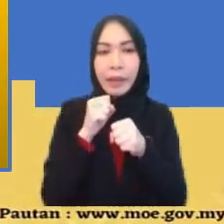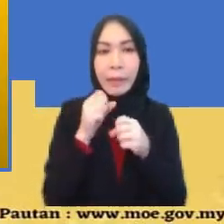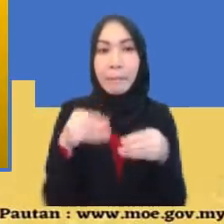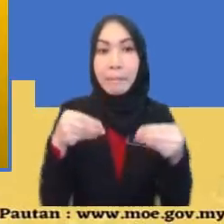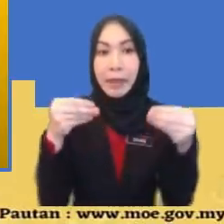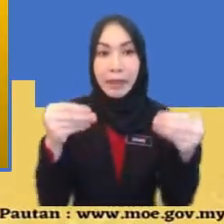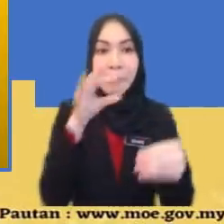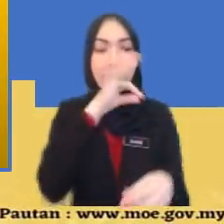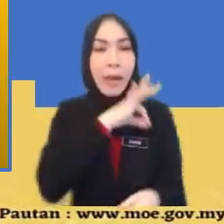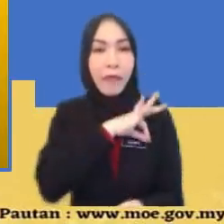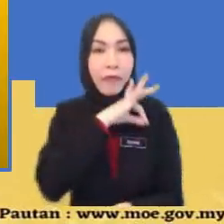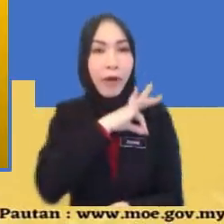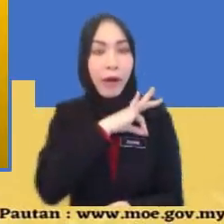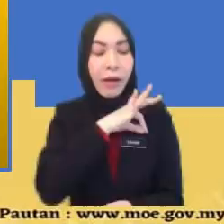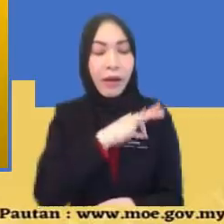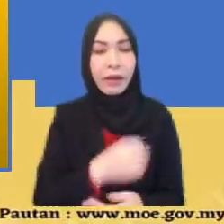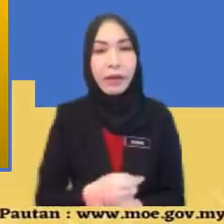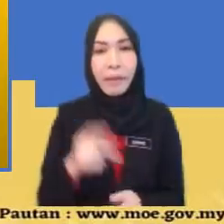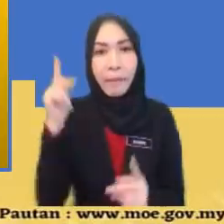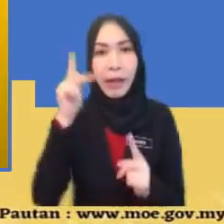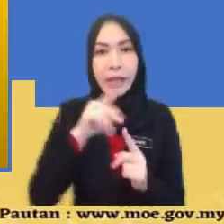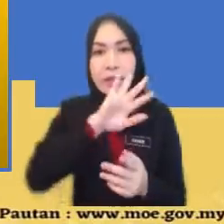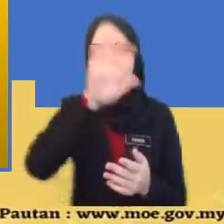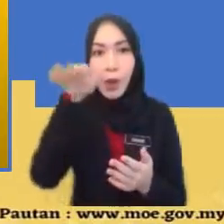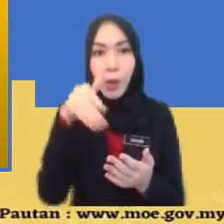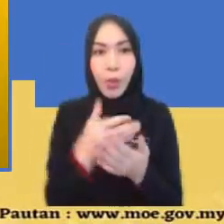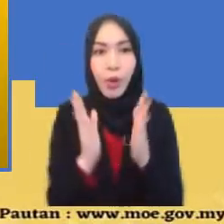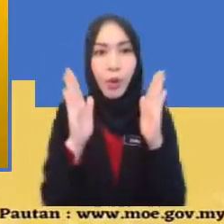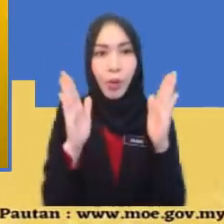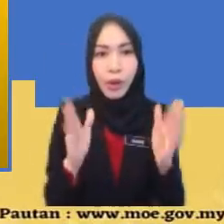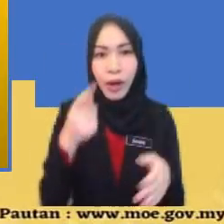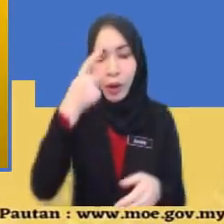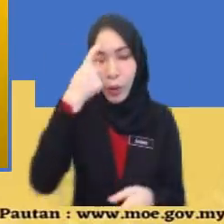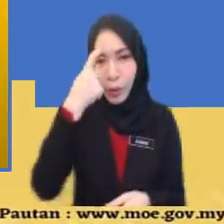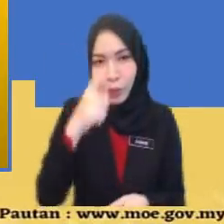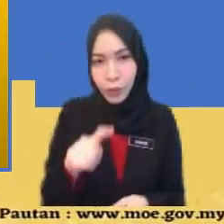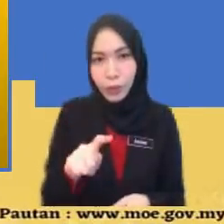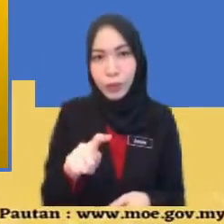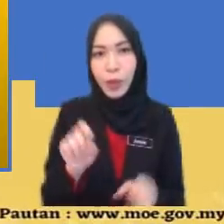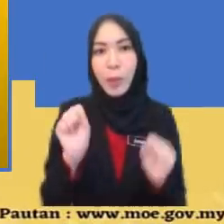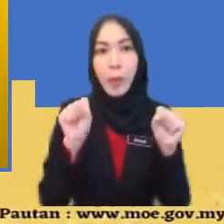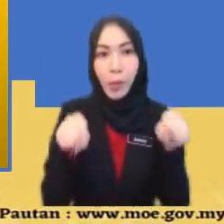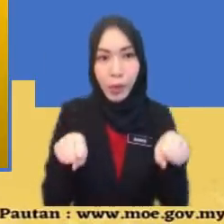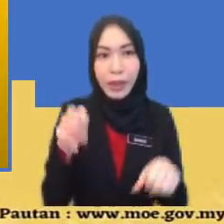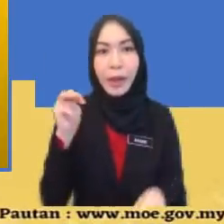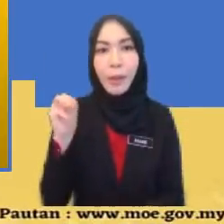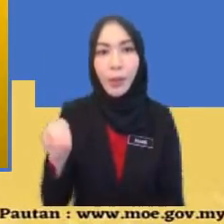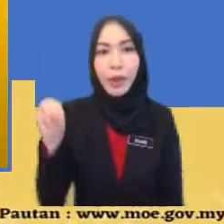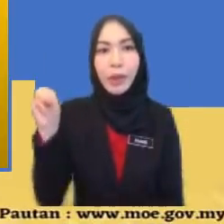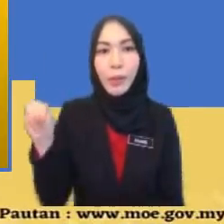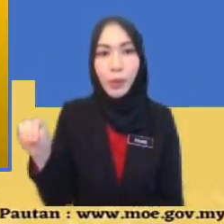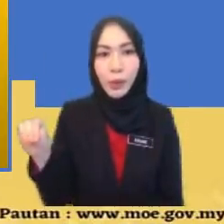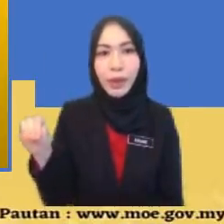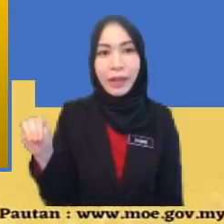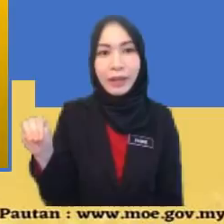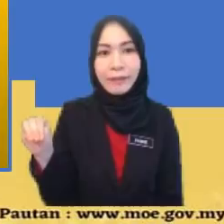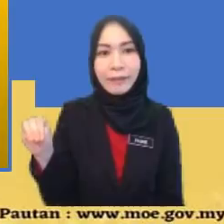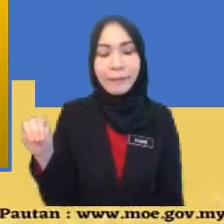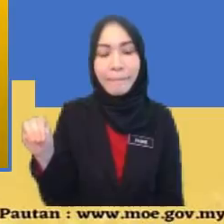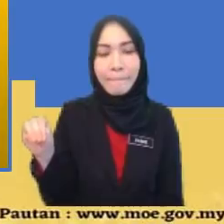PH bagi memastikan kelangsungan pembelajaran anak-anak cite khususnya slame membantu memperkukuhkan